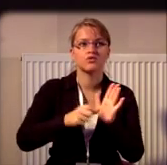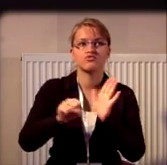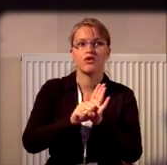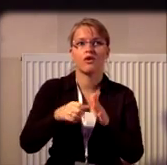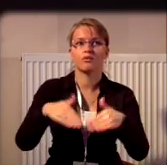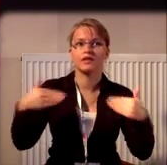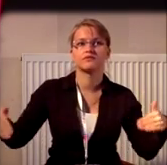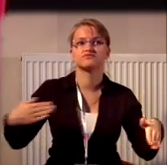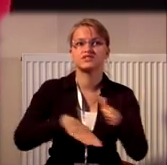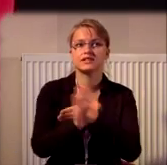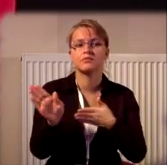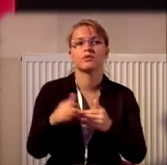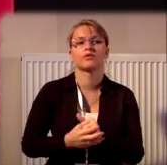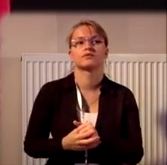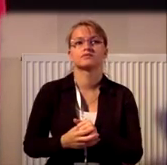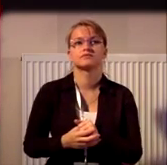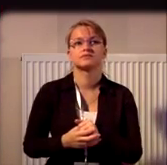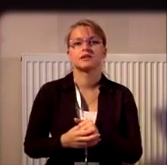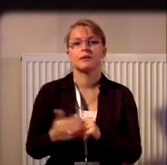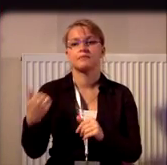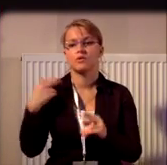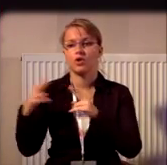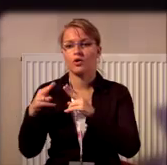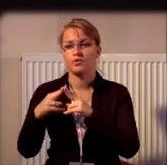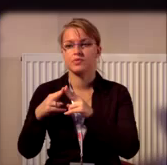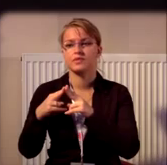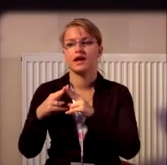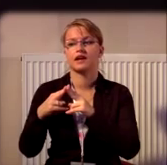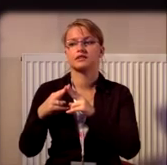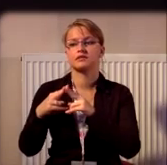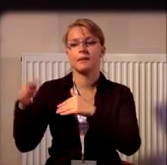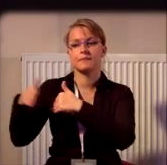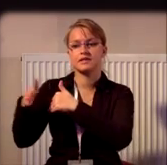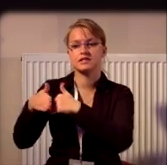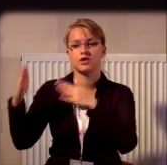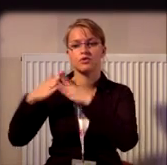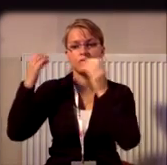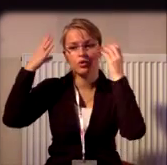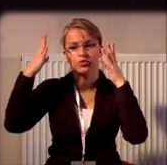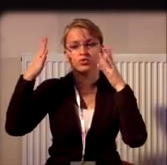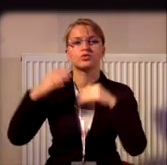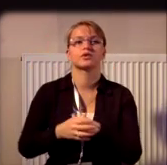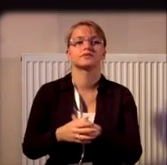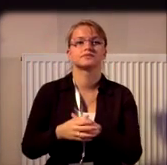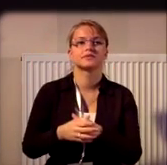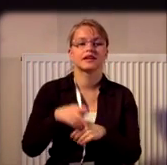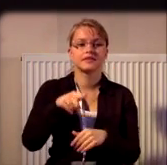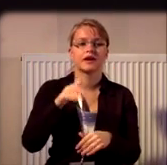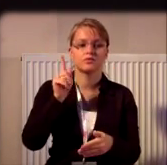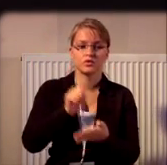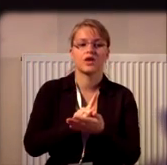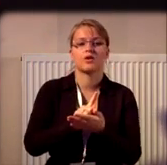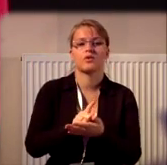przedstawień. Weszliśmy w kontakt z sąsiadującym ze szkołą Domem Kultury Wschód-Zachód i udało się tę salę tam